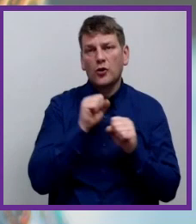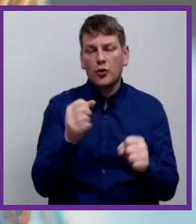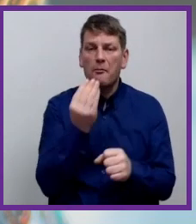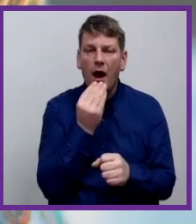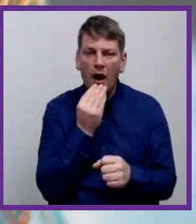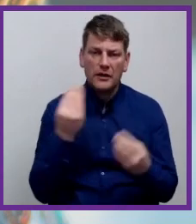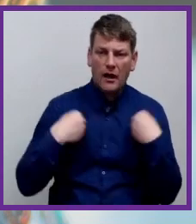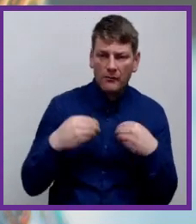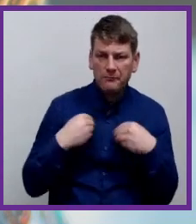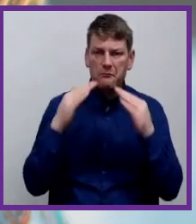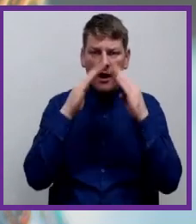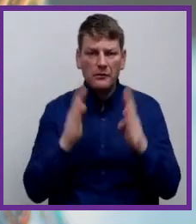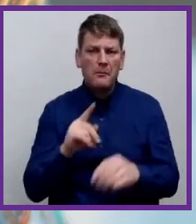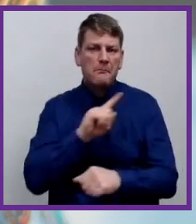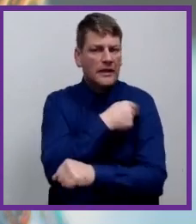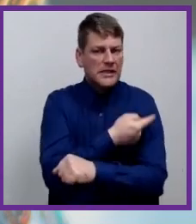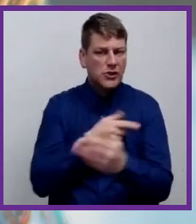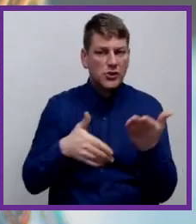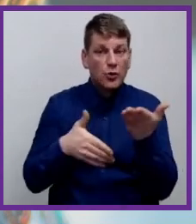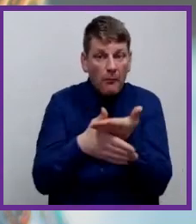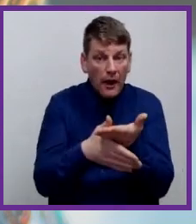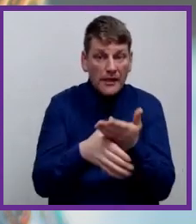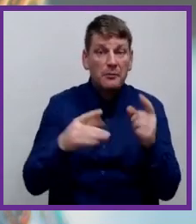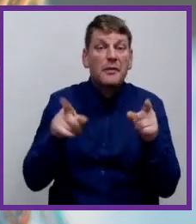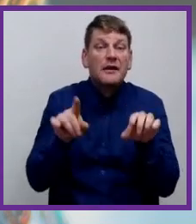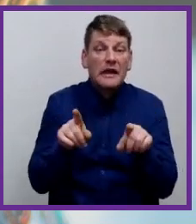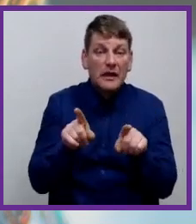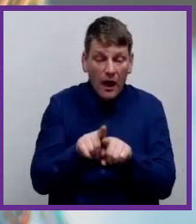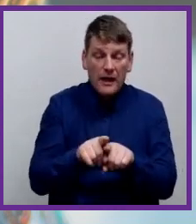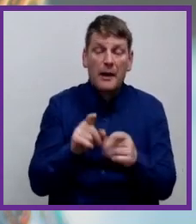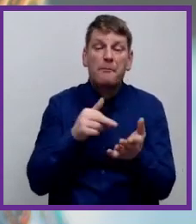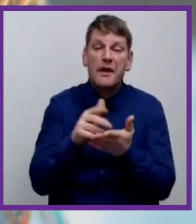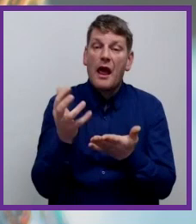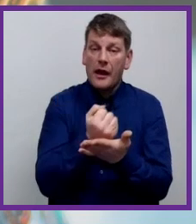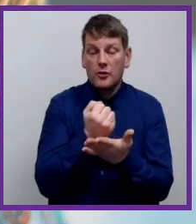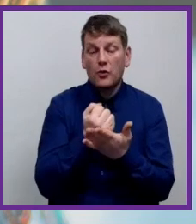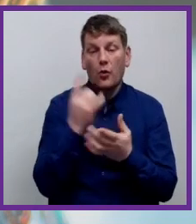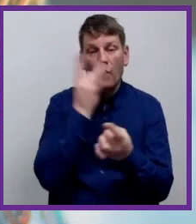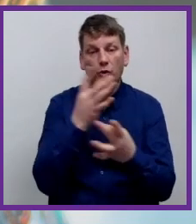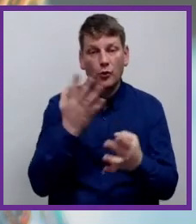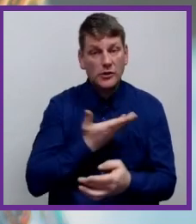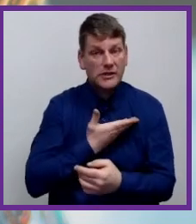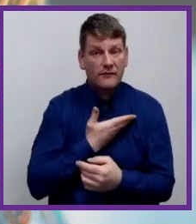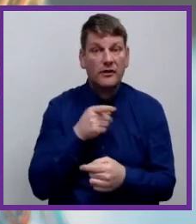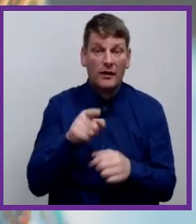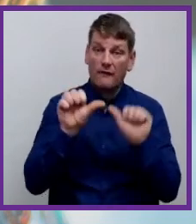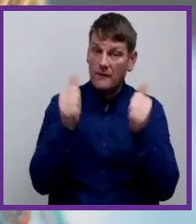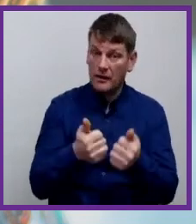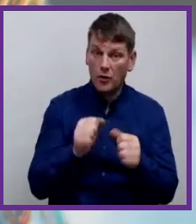apģērbu, mājoklu, medicīnisko palīdzību, bet arī pieeja kultūras dzīvē. Tādā veidā